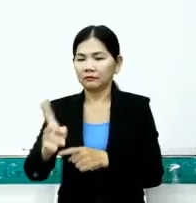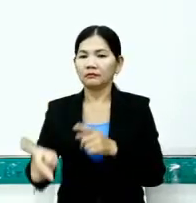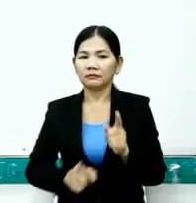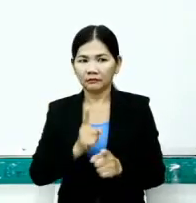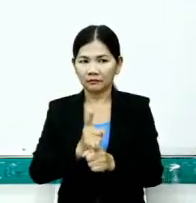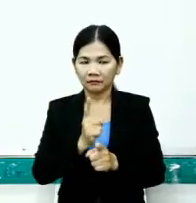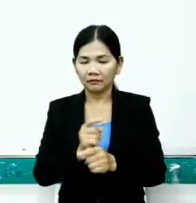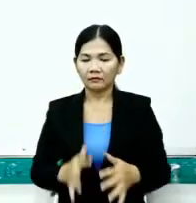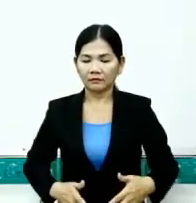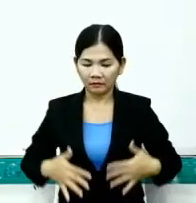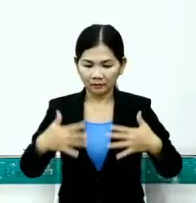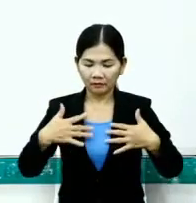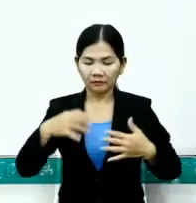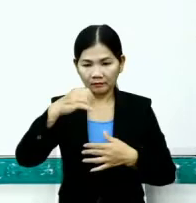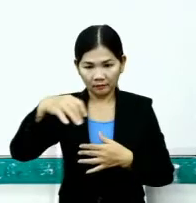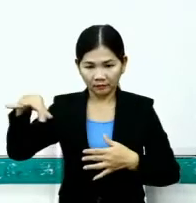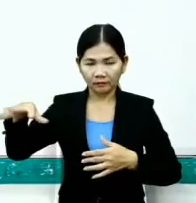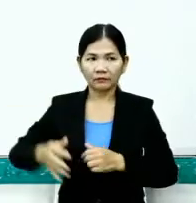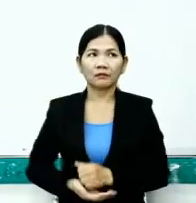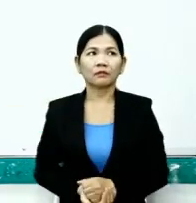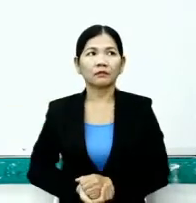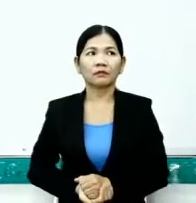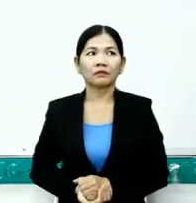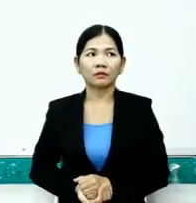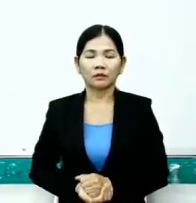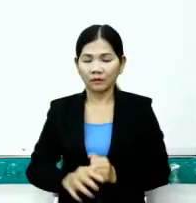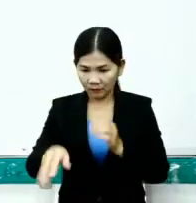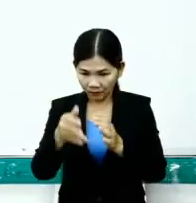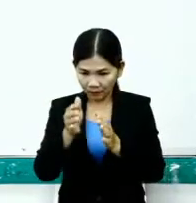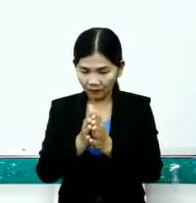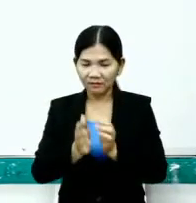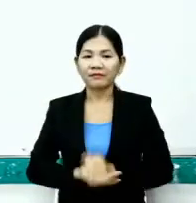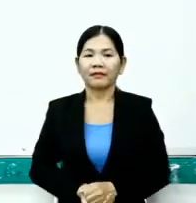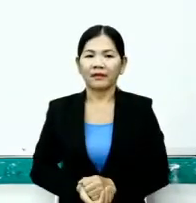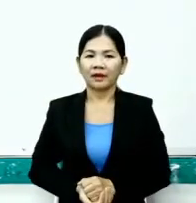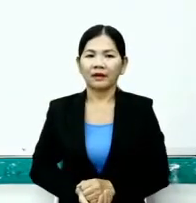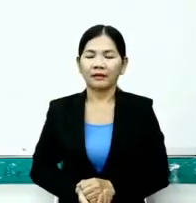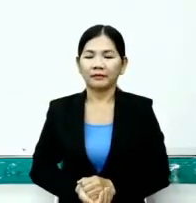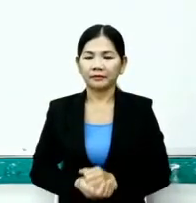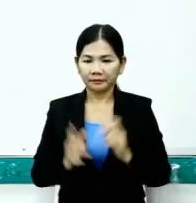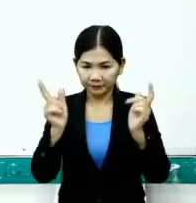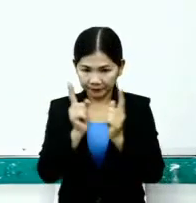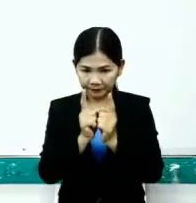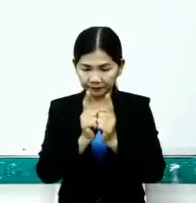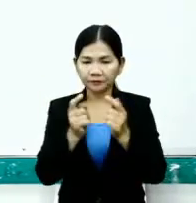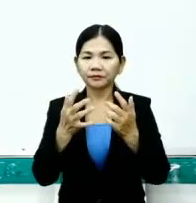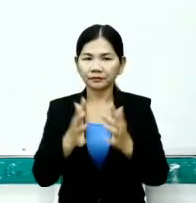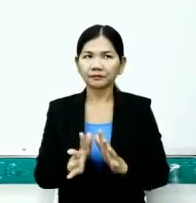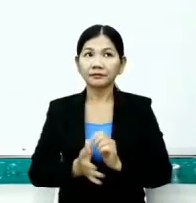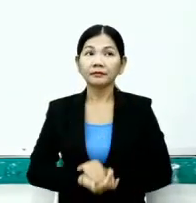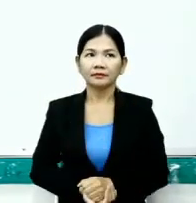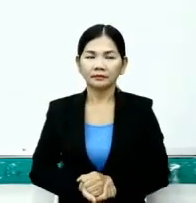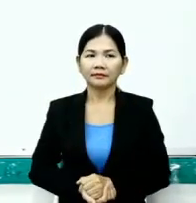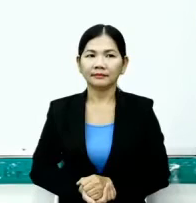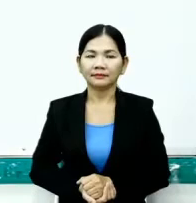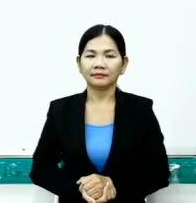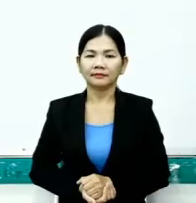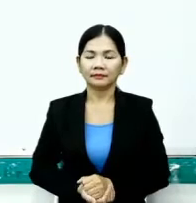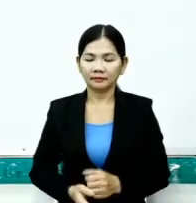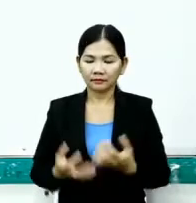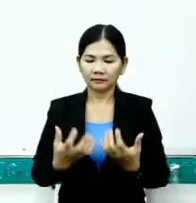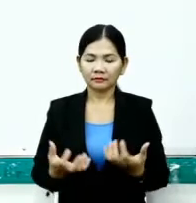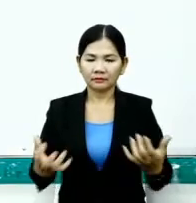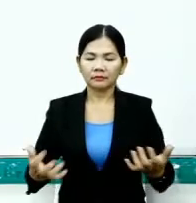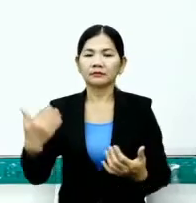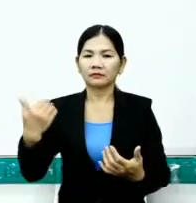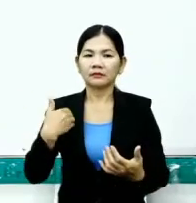trâm trời nâng nông chì phịp rùn nếp bà chạm thang ngày. Cha ạ con chân. Cha anh chân con bọc chung khí ở hai nữa con á. Cha anh chân xăm phải đại